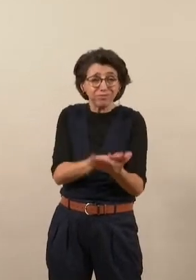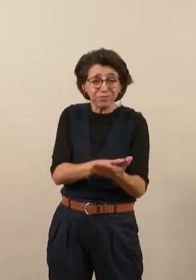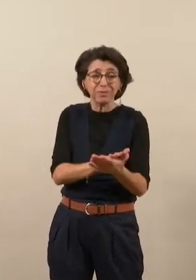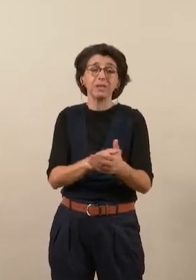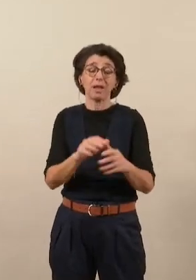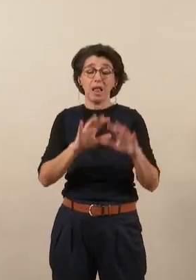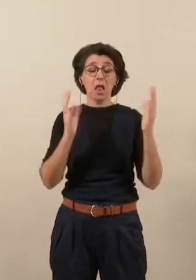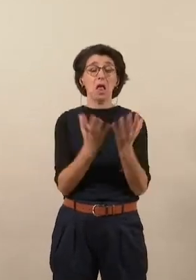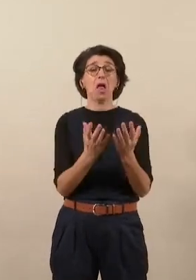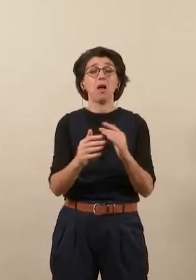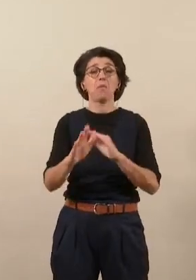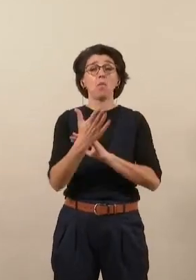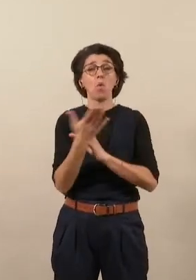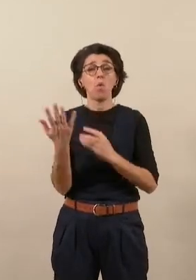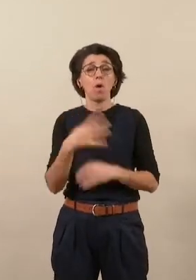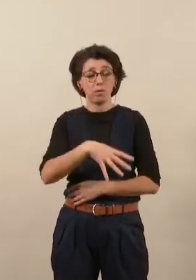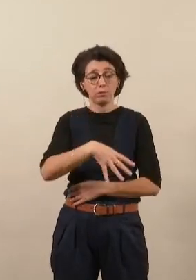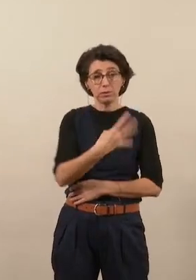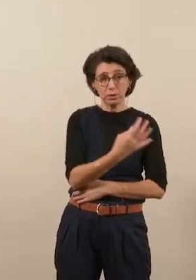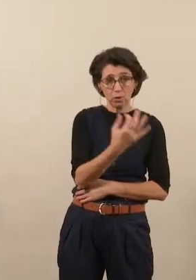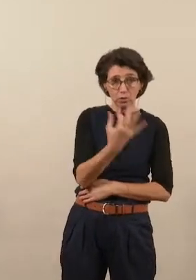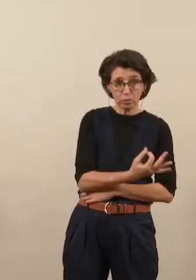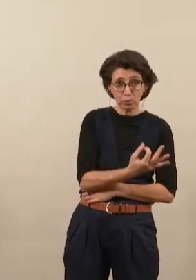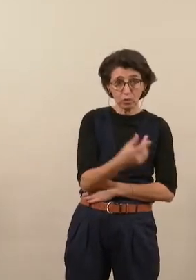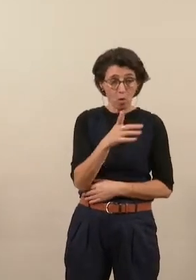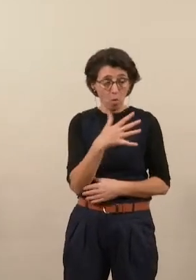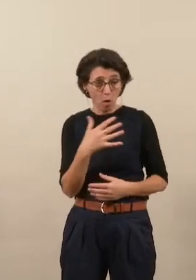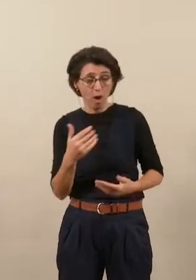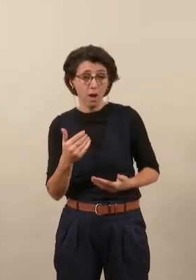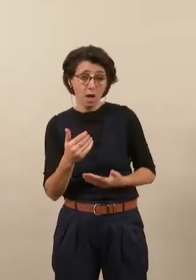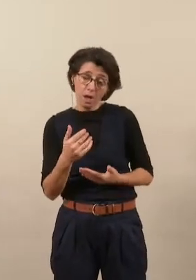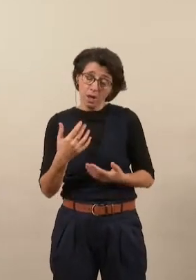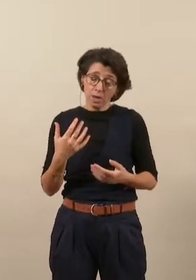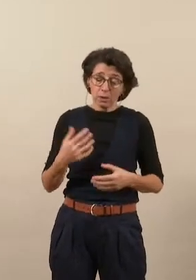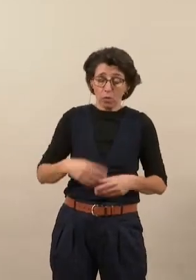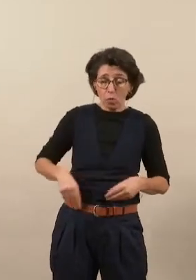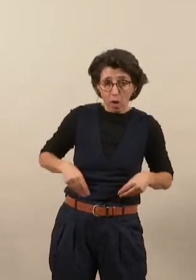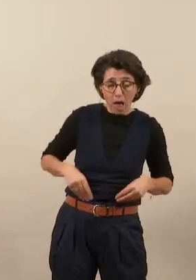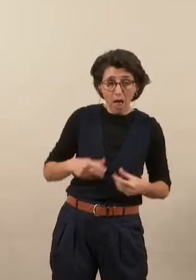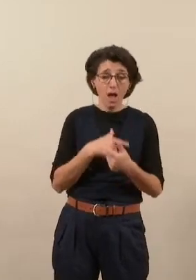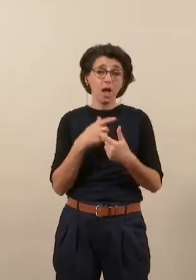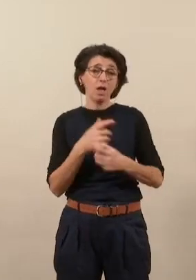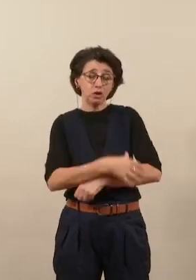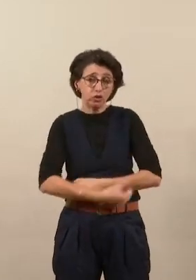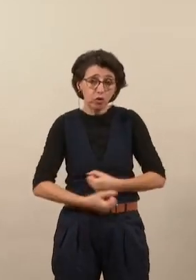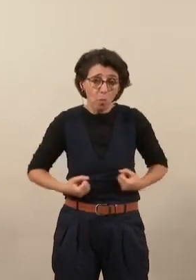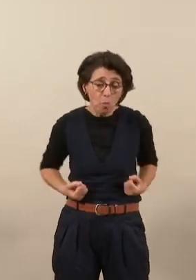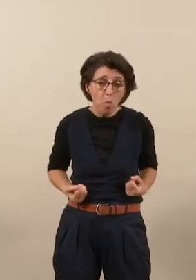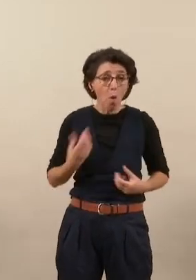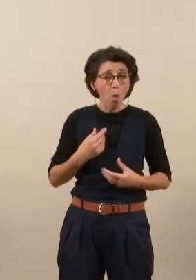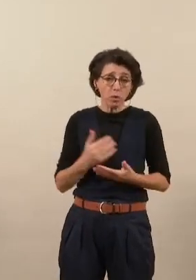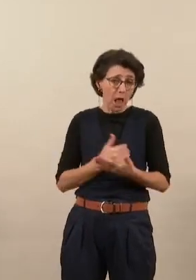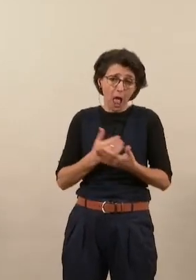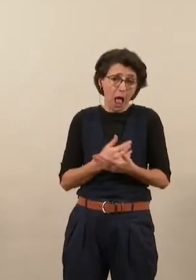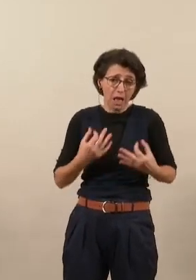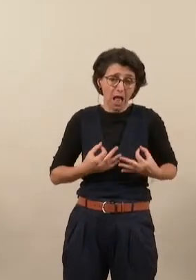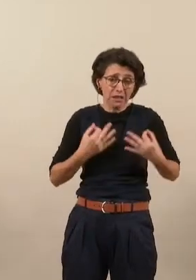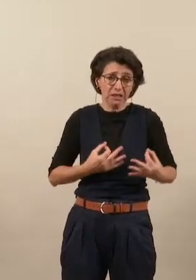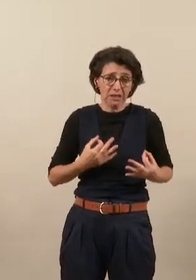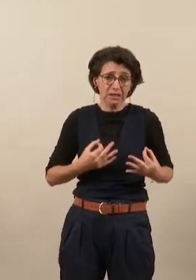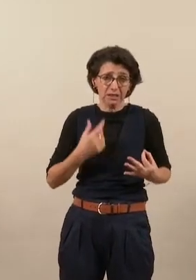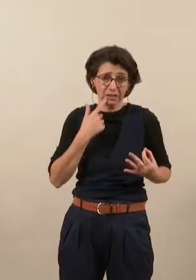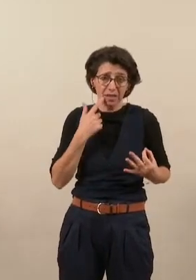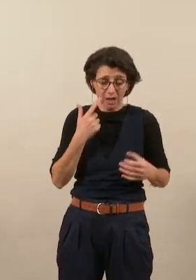d'entre eux étaient employés, ouvriers ou chômeurs, ce qui faisait en moyenne 7000 spectateurs par an,